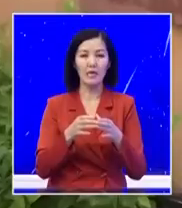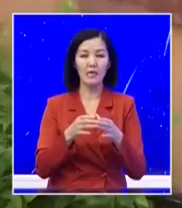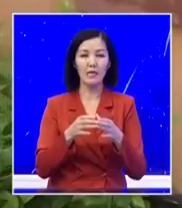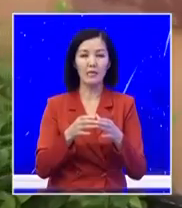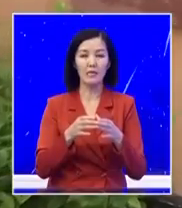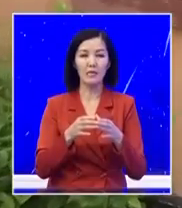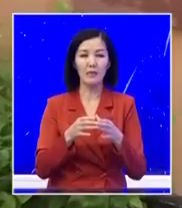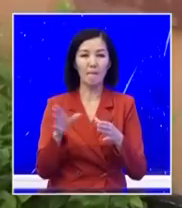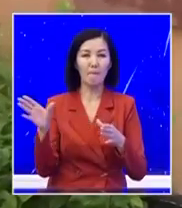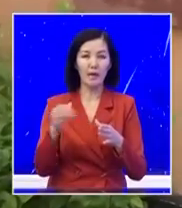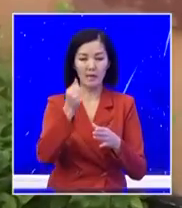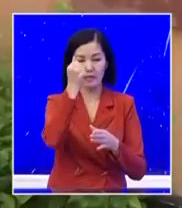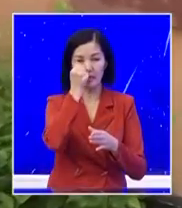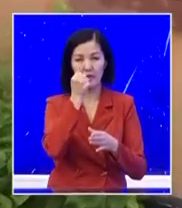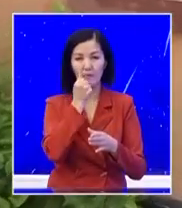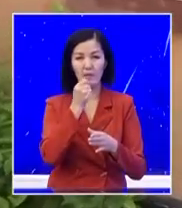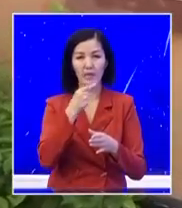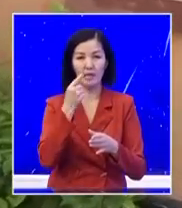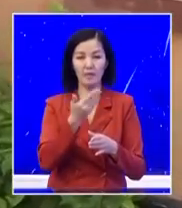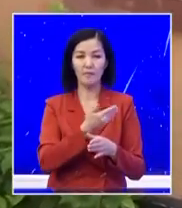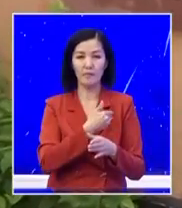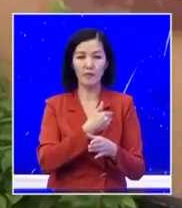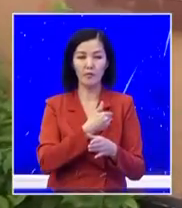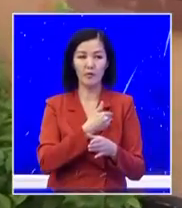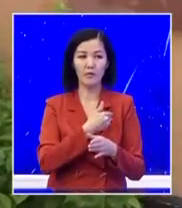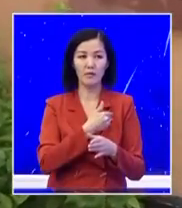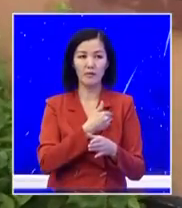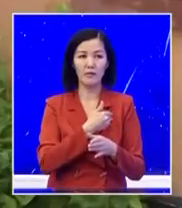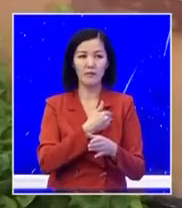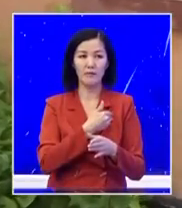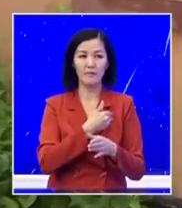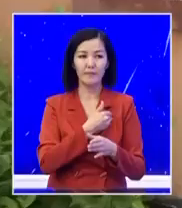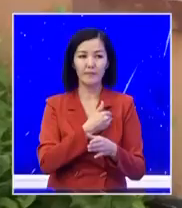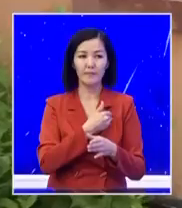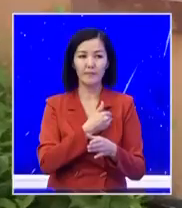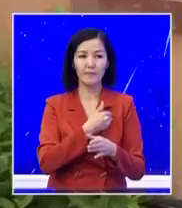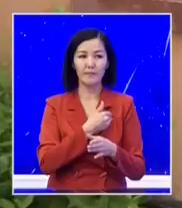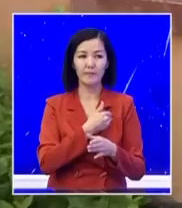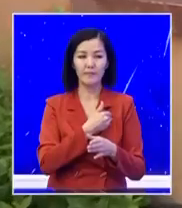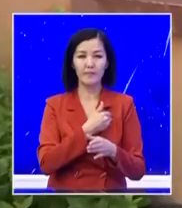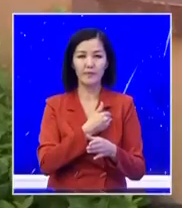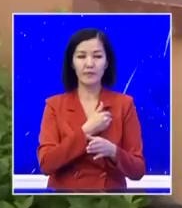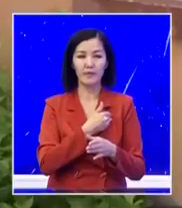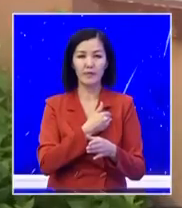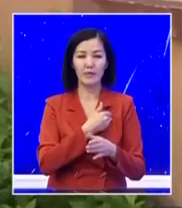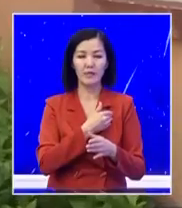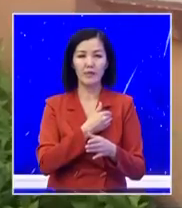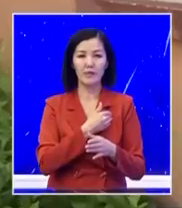бастаған, басқасының бәрінің атын атай беретін емес, сол барлық сол талдықорғандағы сол қаракет қайырымдылық қорының сол ерікті